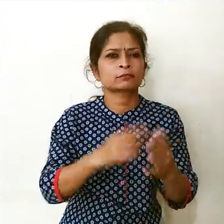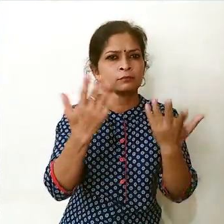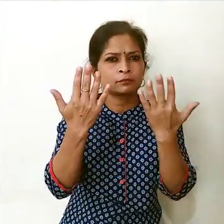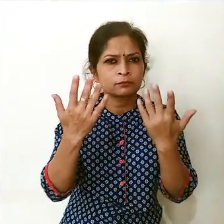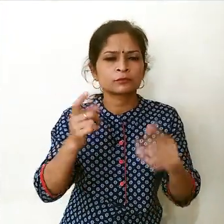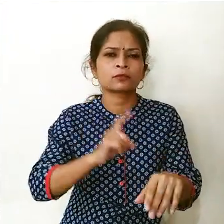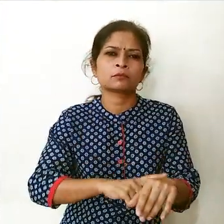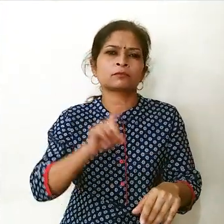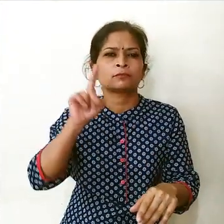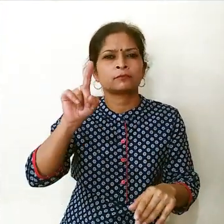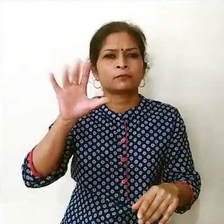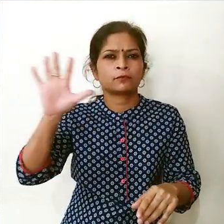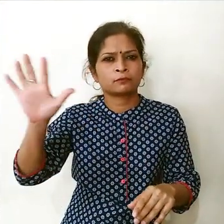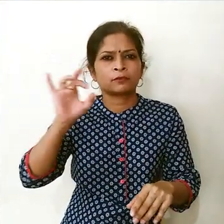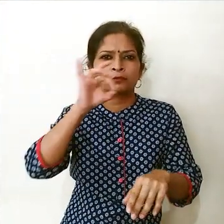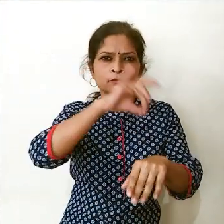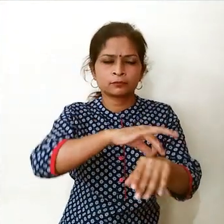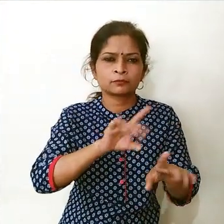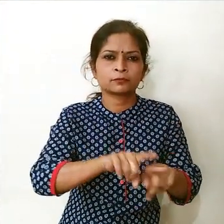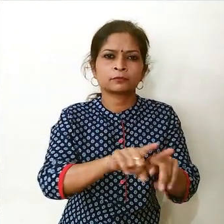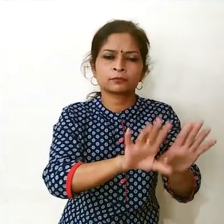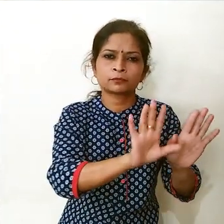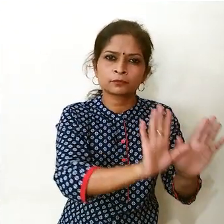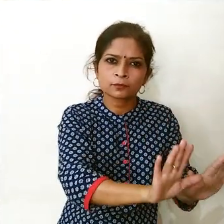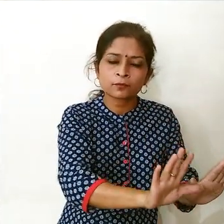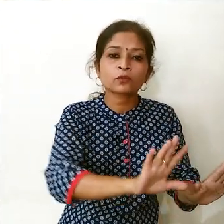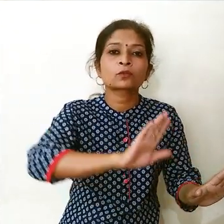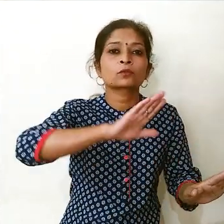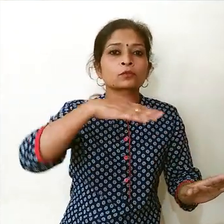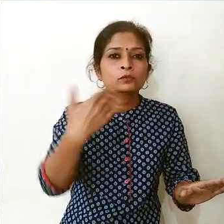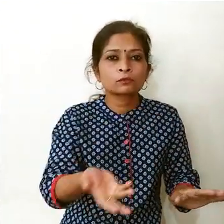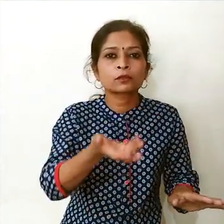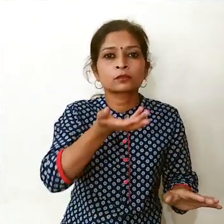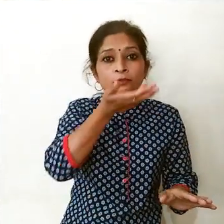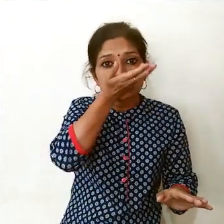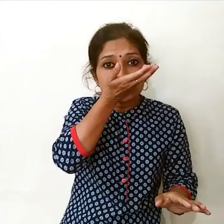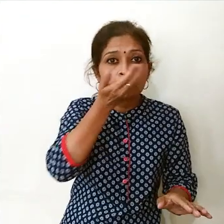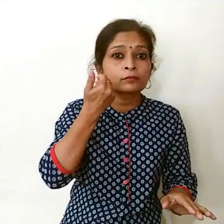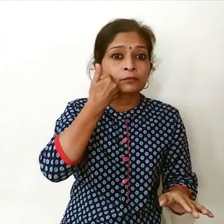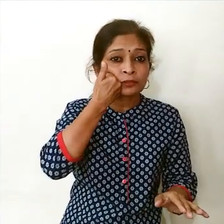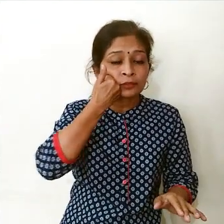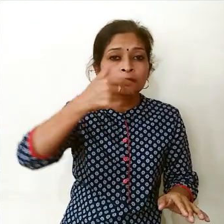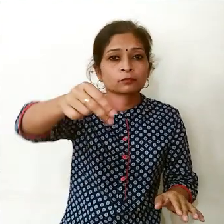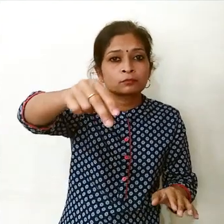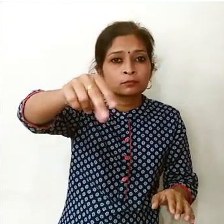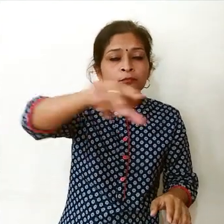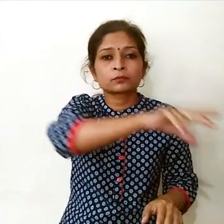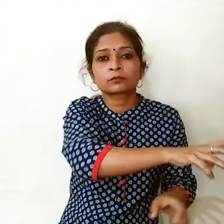इस सब्जी को निकालके इसको चलते हुए नल में चलते हुए पानी से